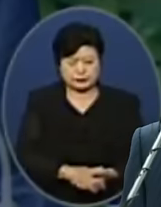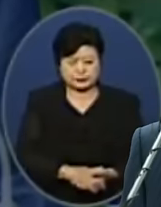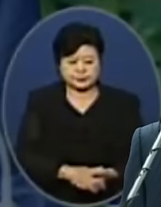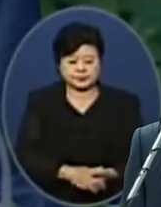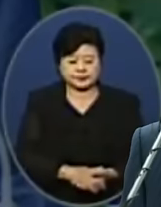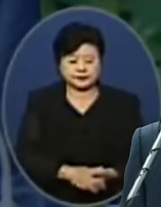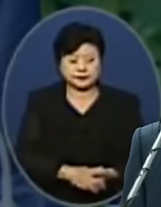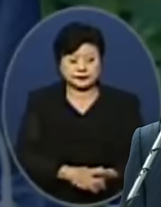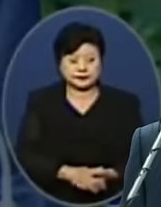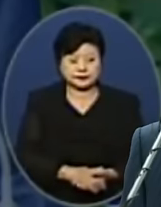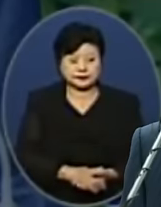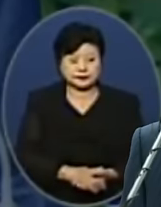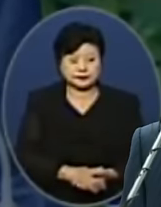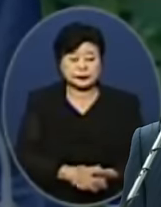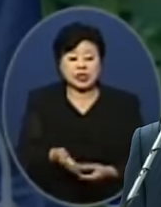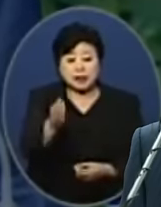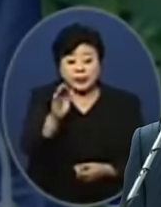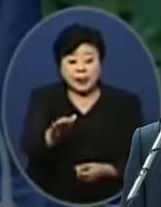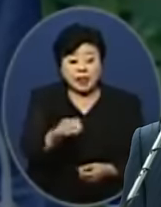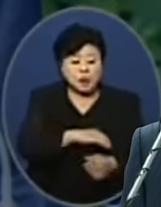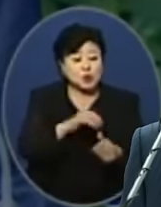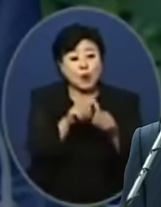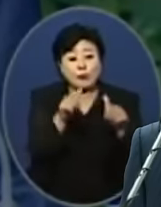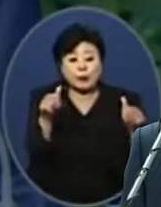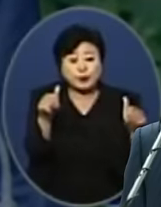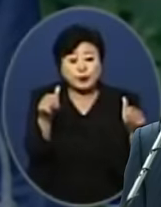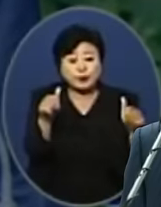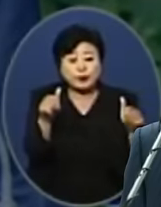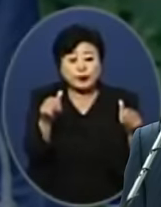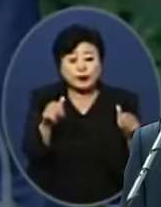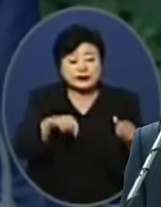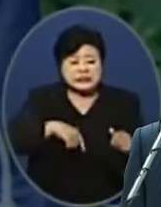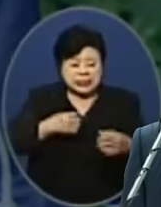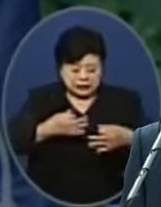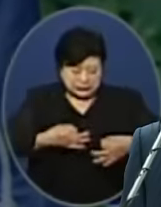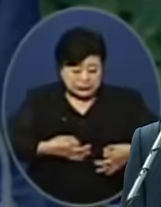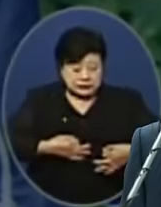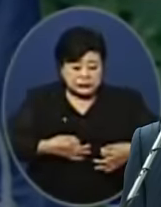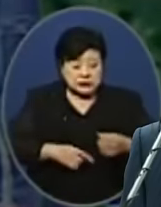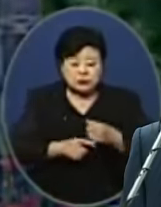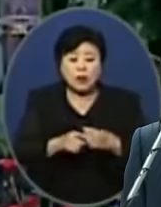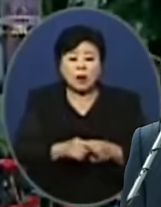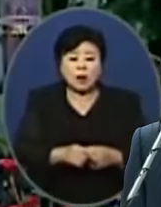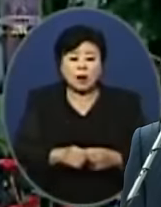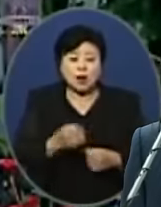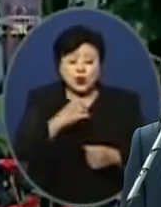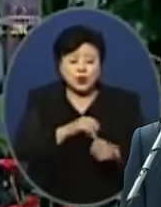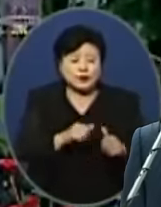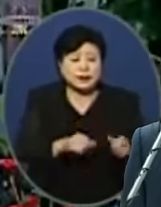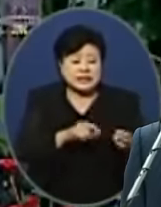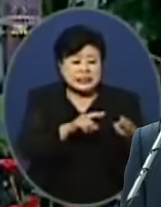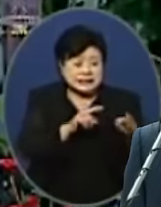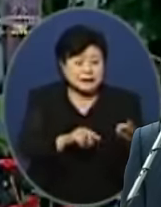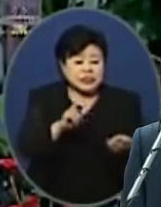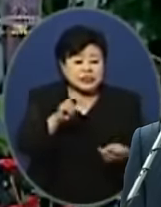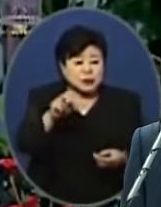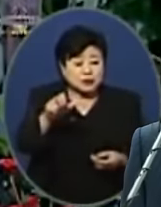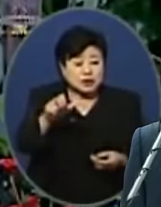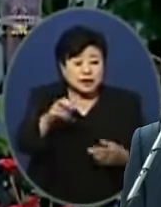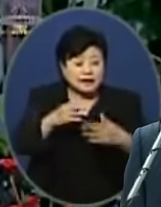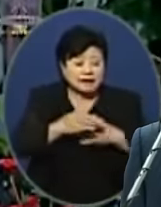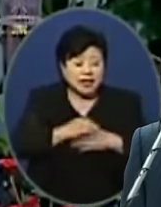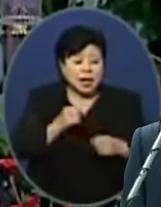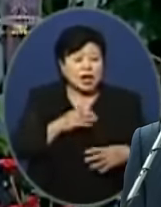없습니다. 그런데 욥은 왜 자기가 그렇게 되었냐 욥기 3장 25절에 한번 따라 말씀해 주십시오.